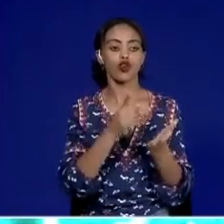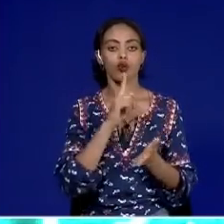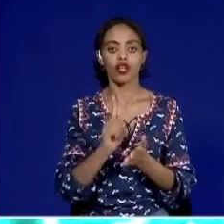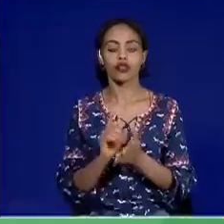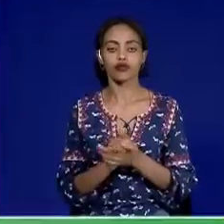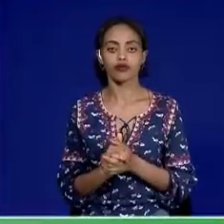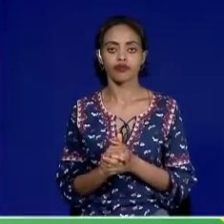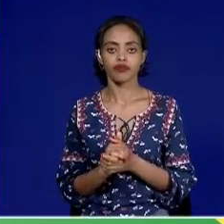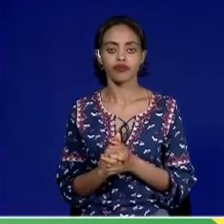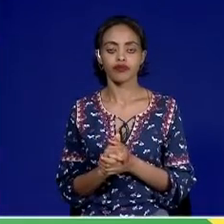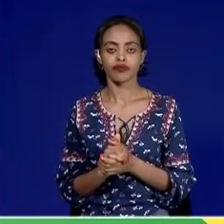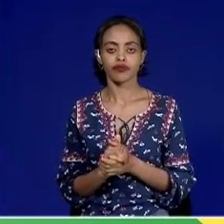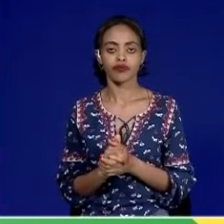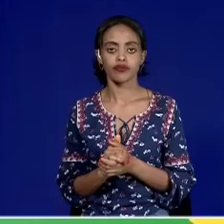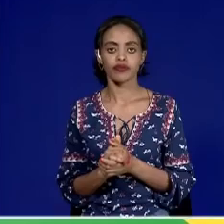ኣላ።